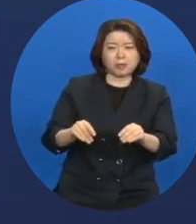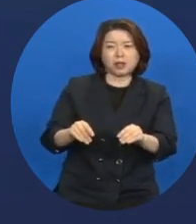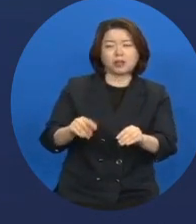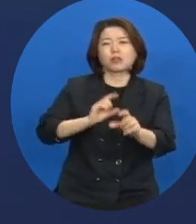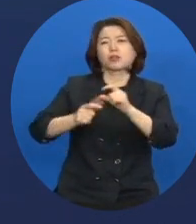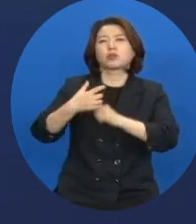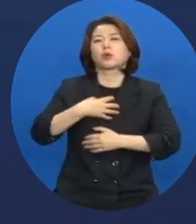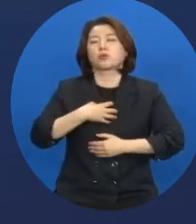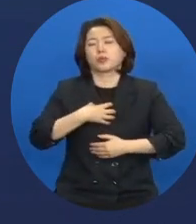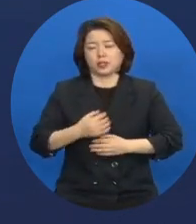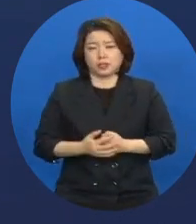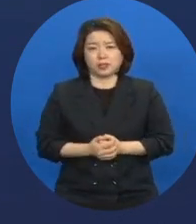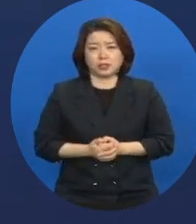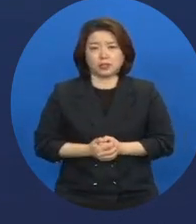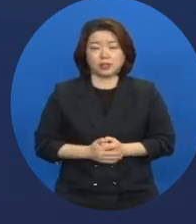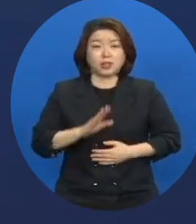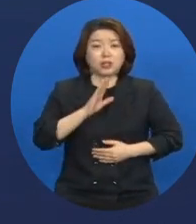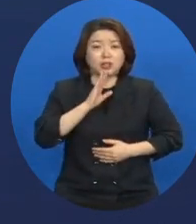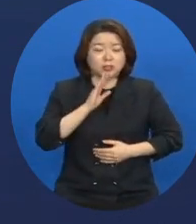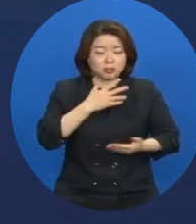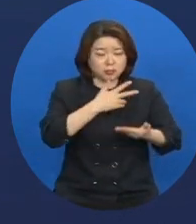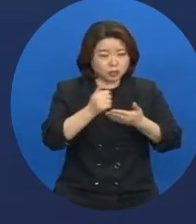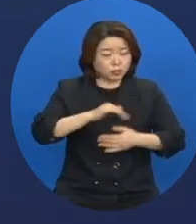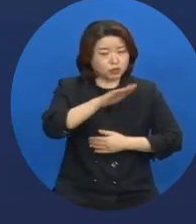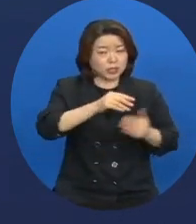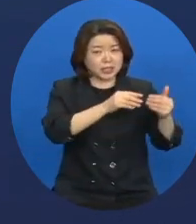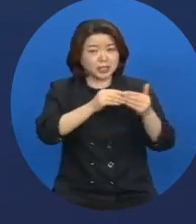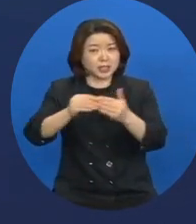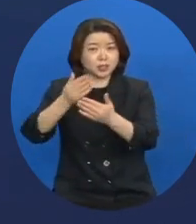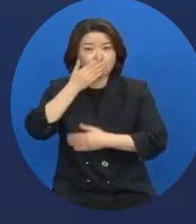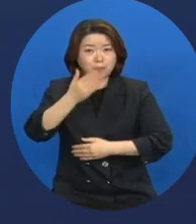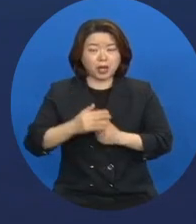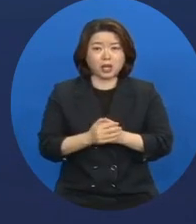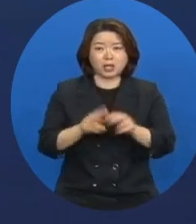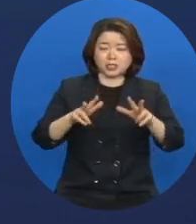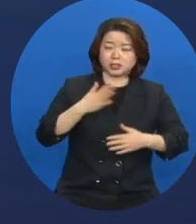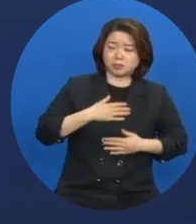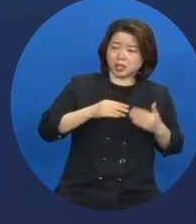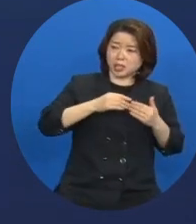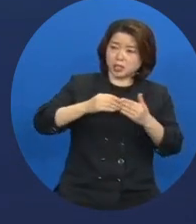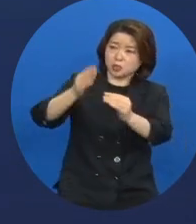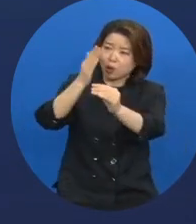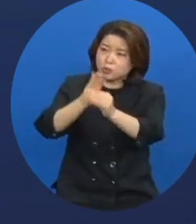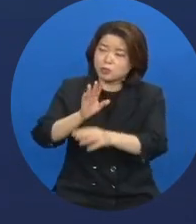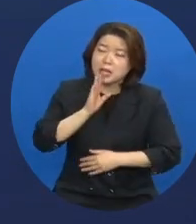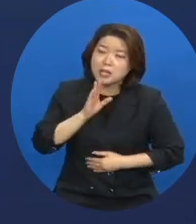정말 주님은 우리를 인도하실까요? 지금 나를 인도하고 계신가요?